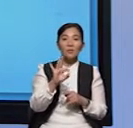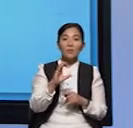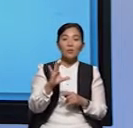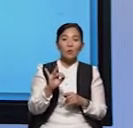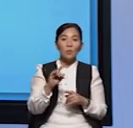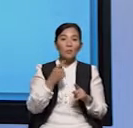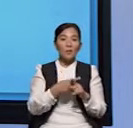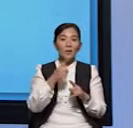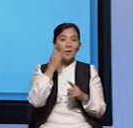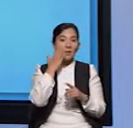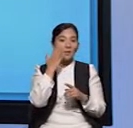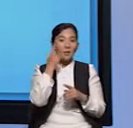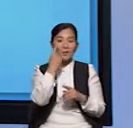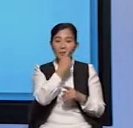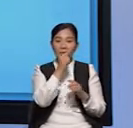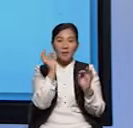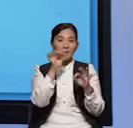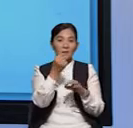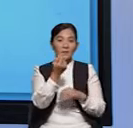то есть скосив глаза.